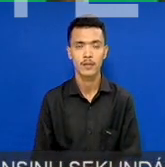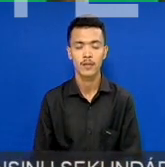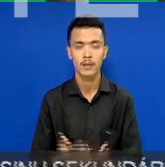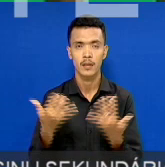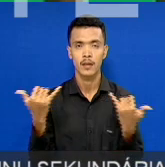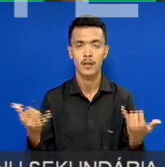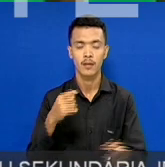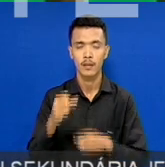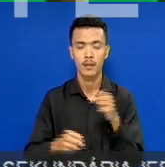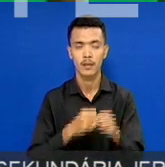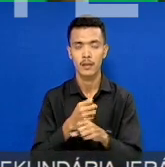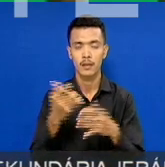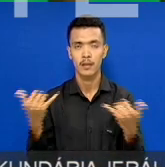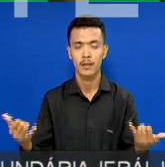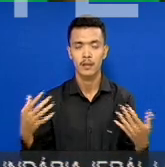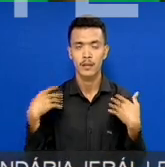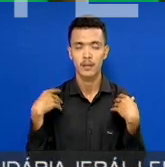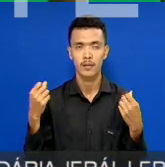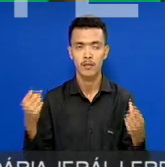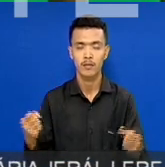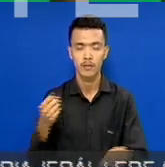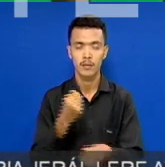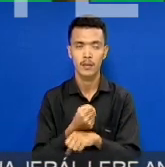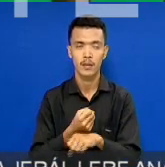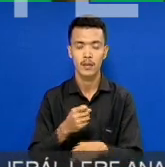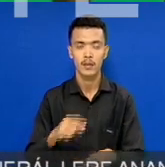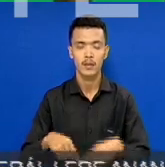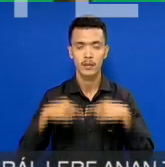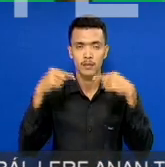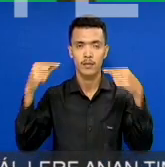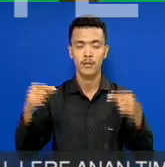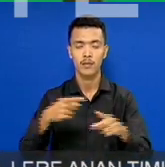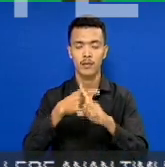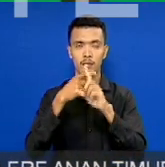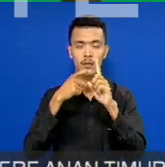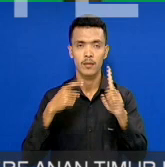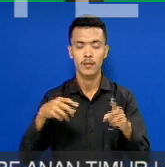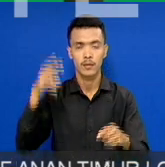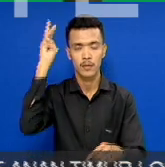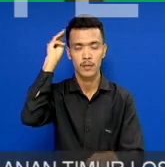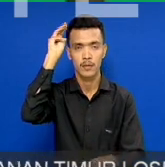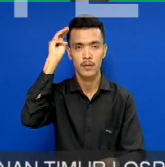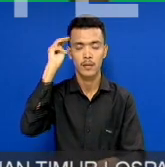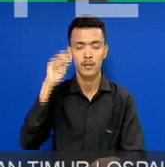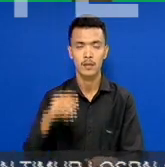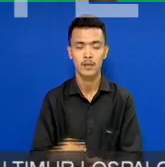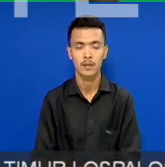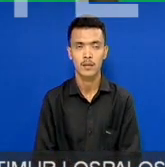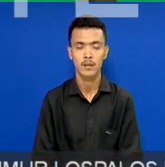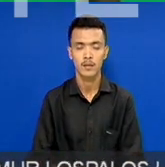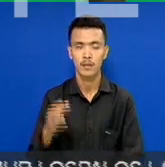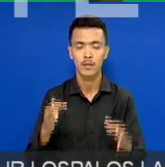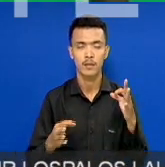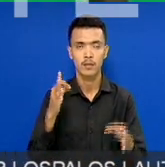awal hati ni dia ni esforso makar liutan, sama ni orientasi awak ni ministro, sosialisasi ministro, atau